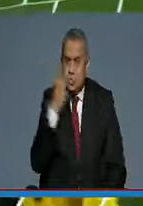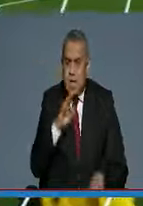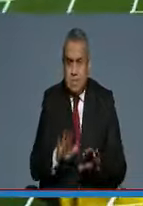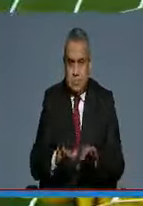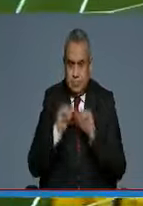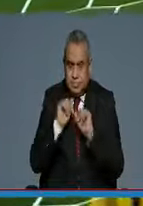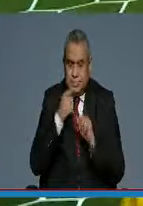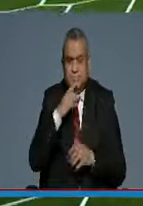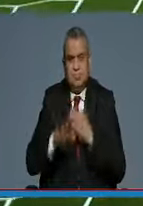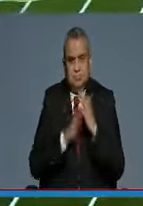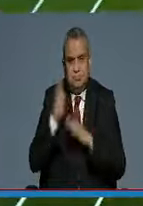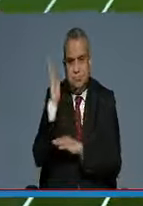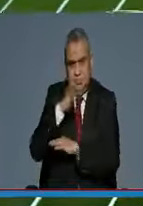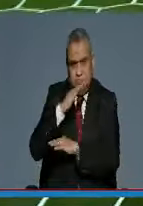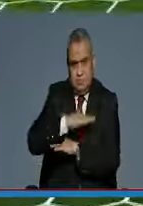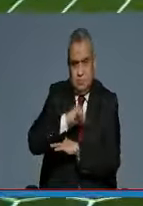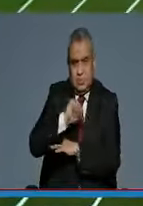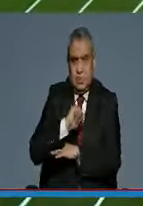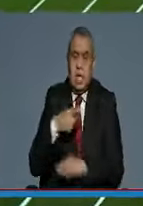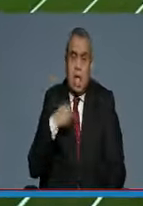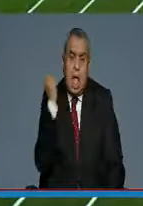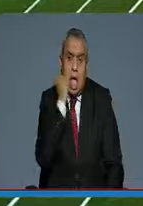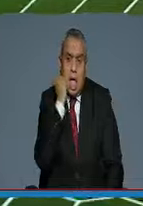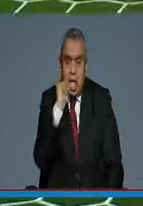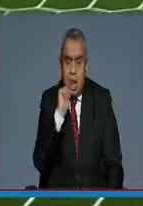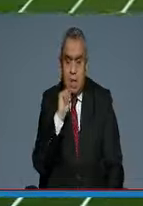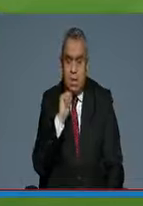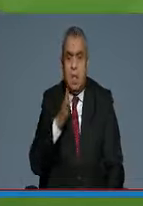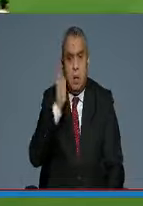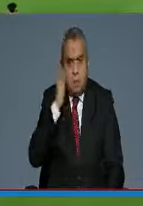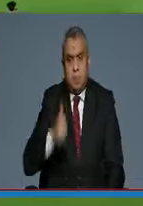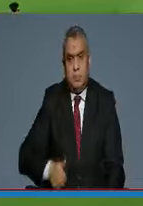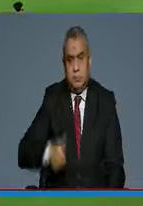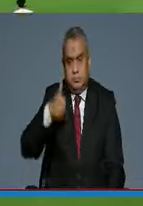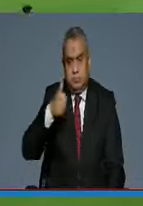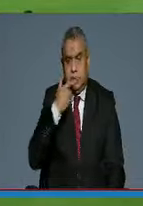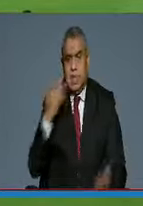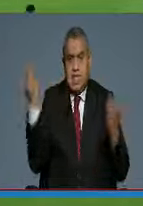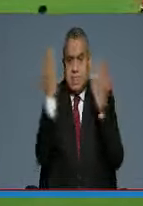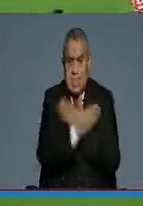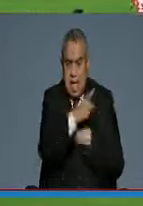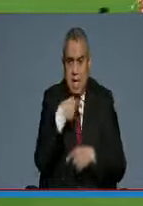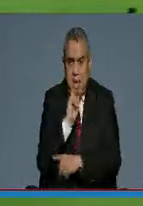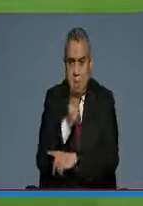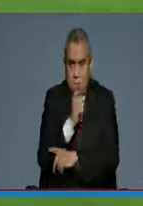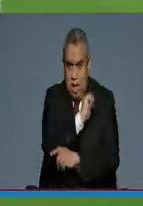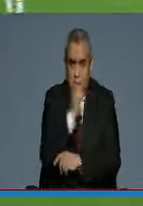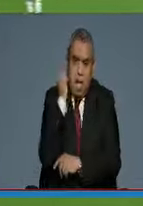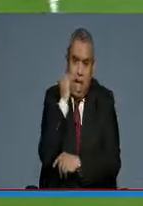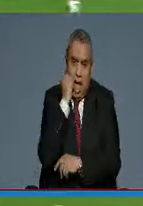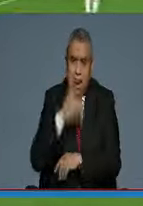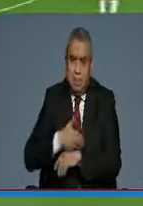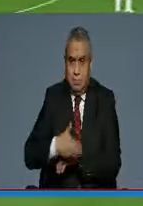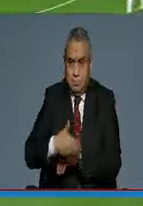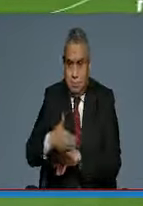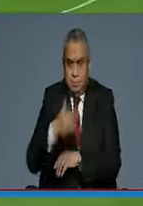الثاني الاهلي النهارده كان ممكن يبقى احسن تغييرات مارسيال كولر صحيح تاخرت كالعاده